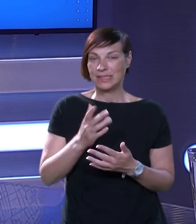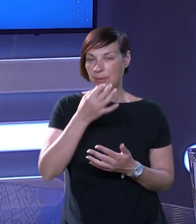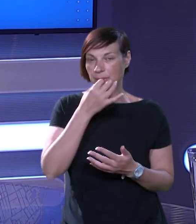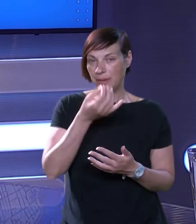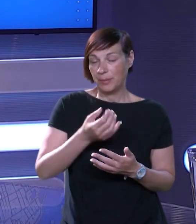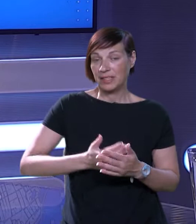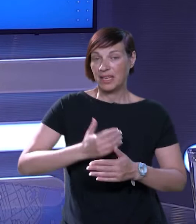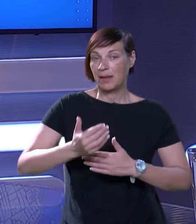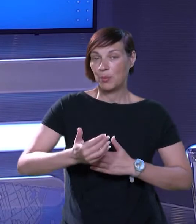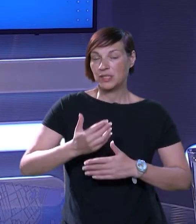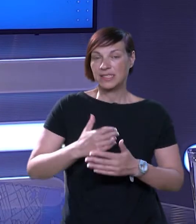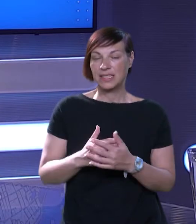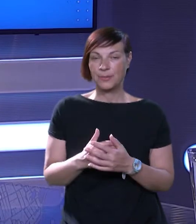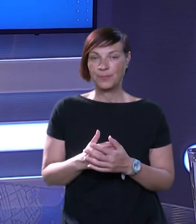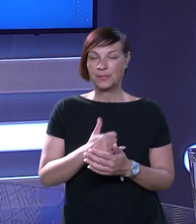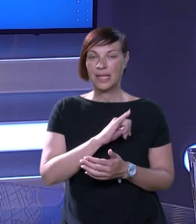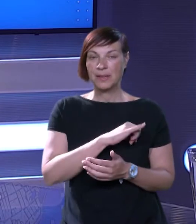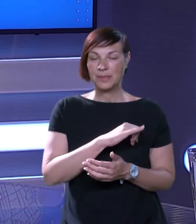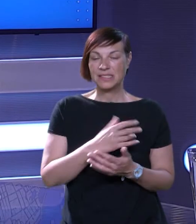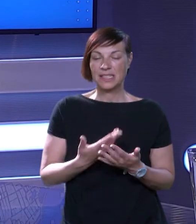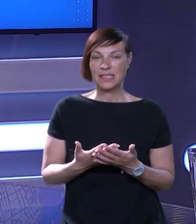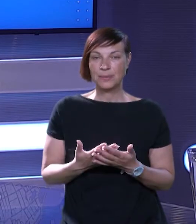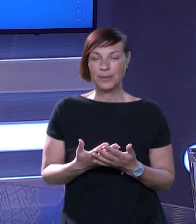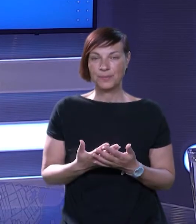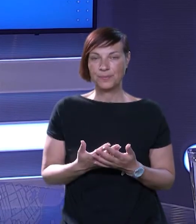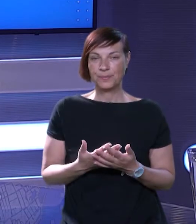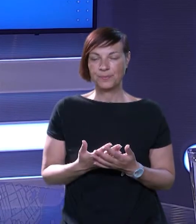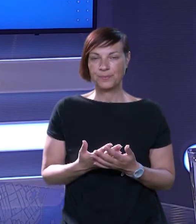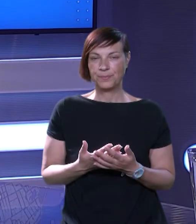ni pitala poslije niti... Me zanima, mislim,